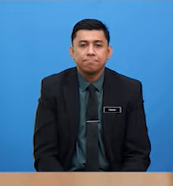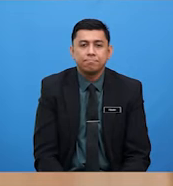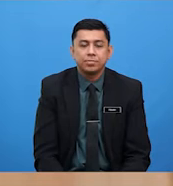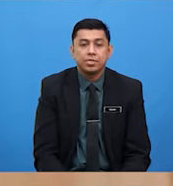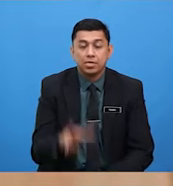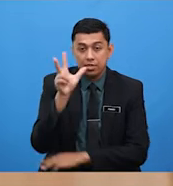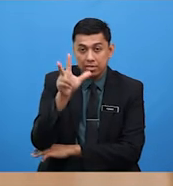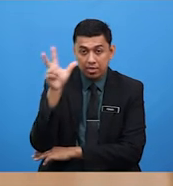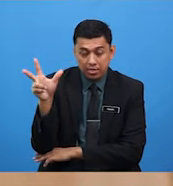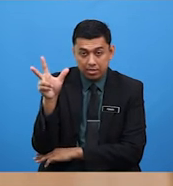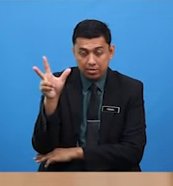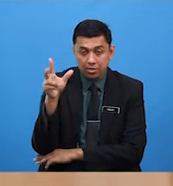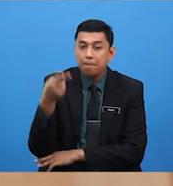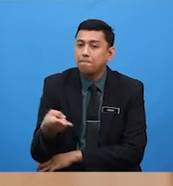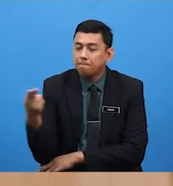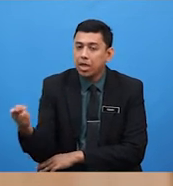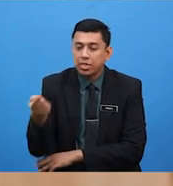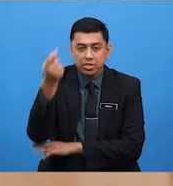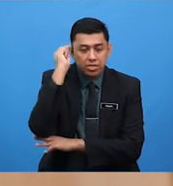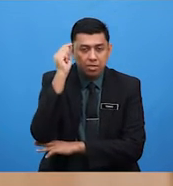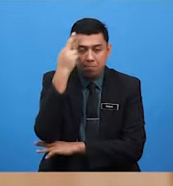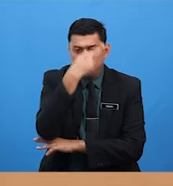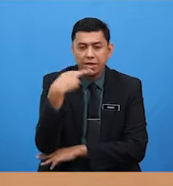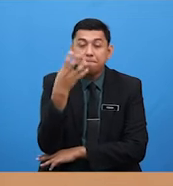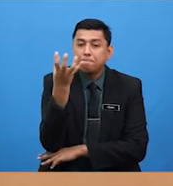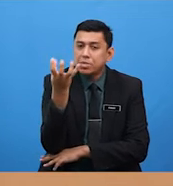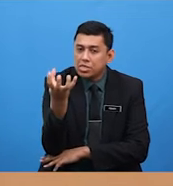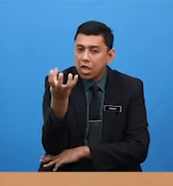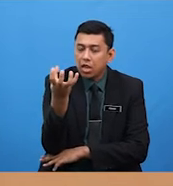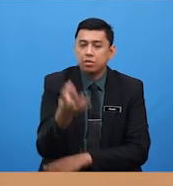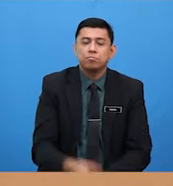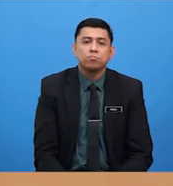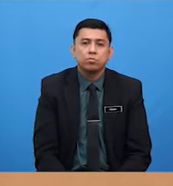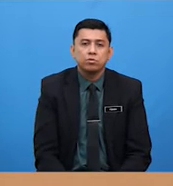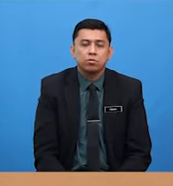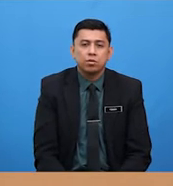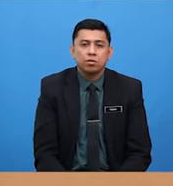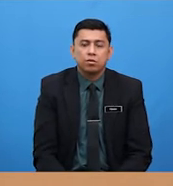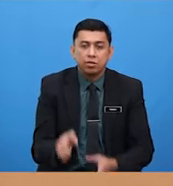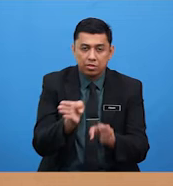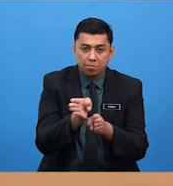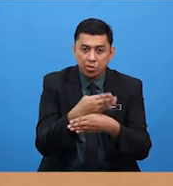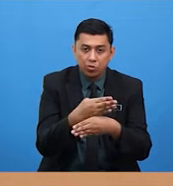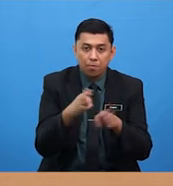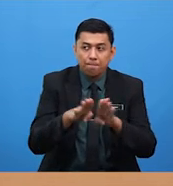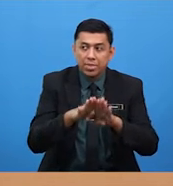jadi ketiga-tiga bahan tadi merupakan pepejal. Pepejal mempunyai bentuk yang